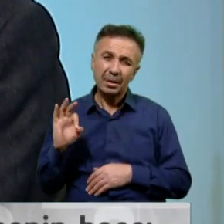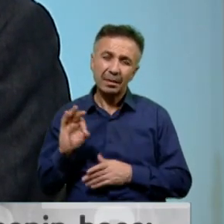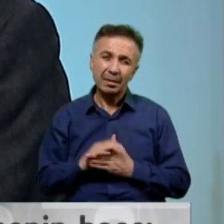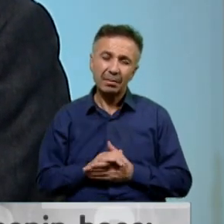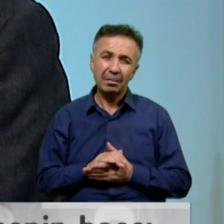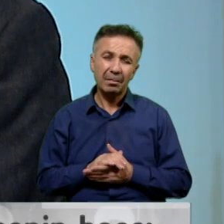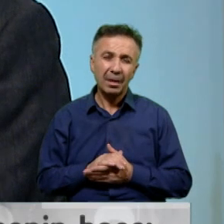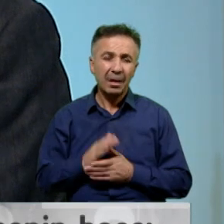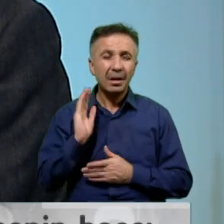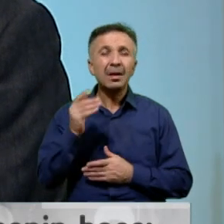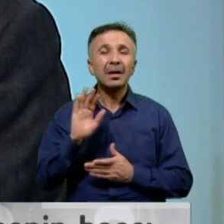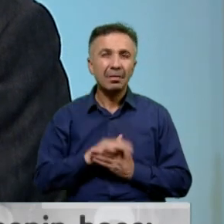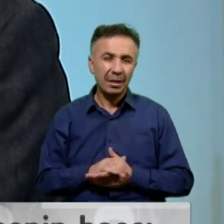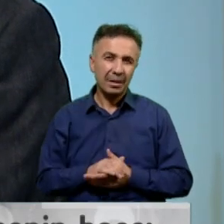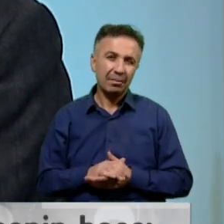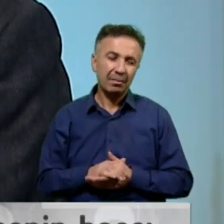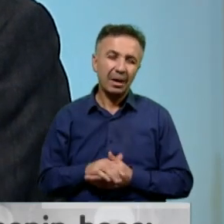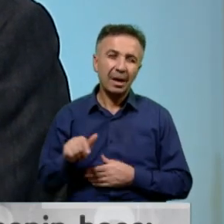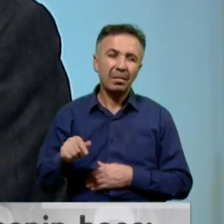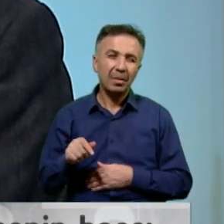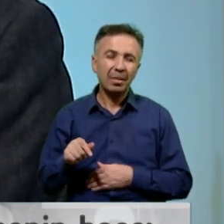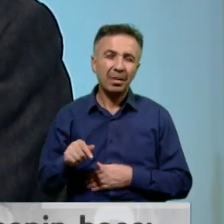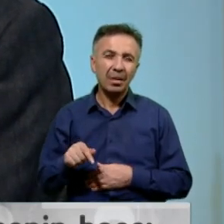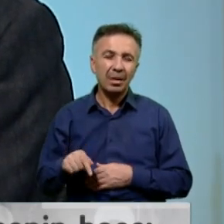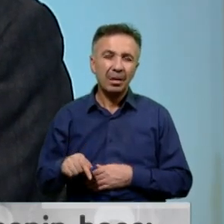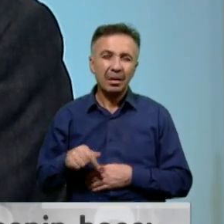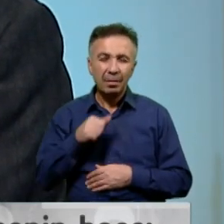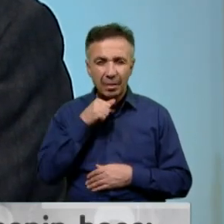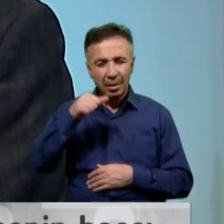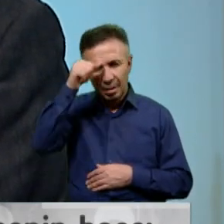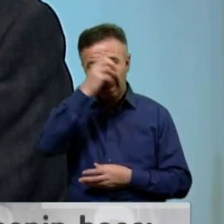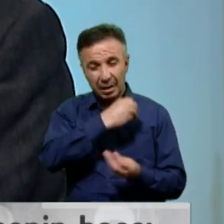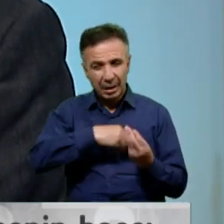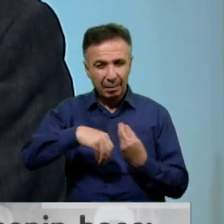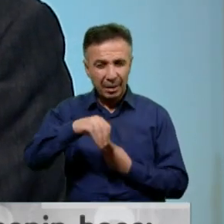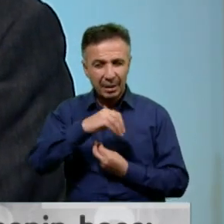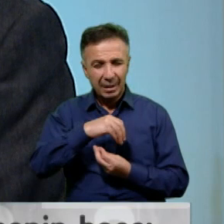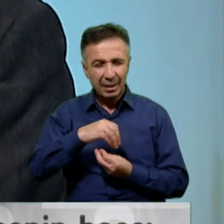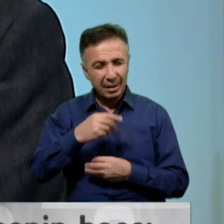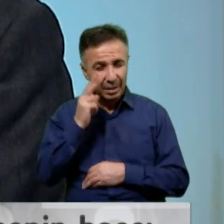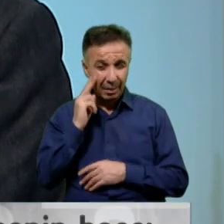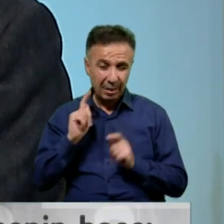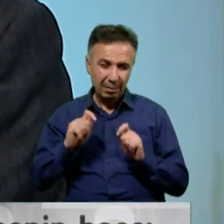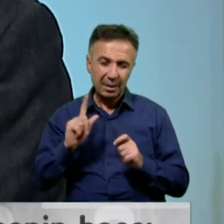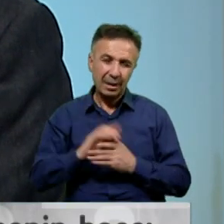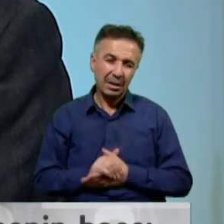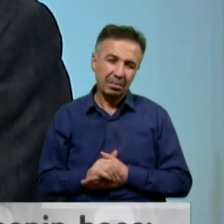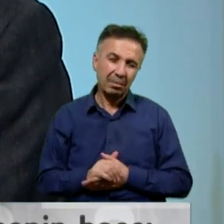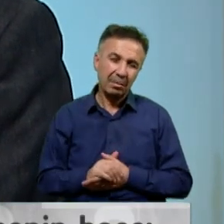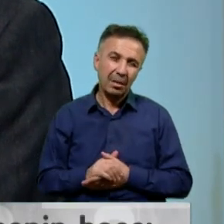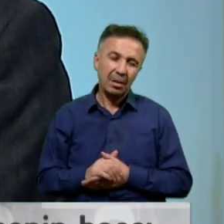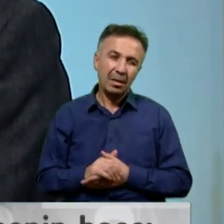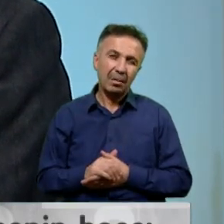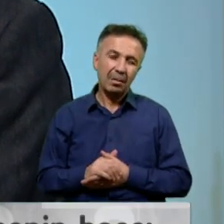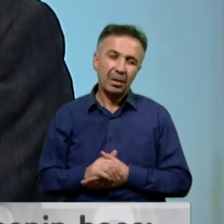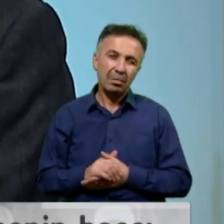yol anlamaz da bari bu ibadeti temiz bir şekilde yapmalı. Ama hocam kurada çıkmıyoruz.